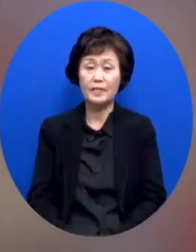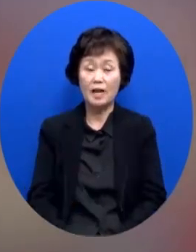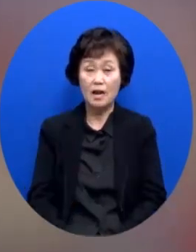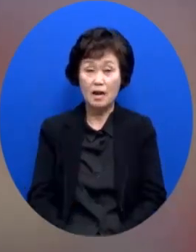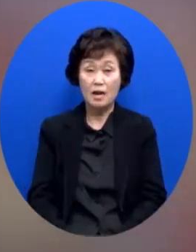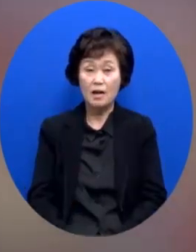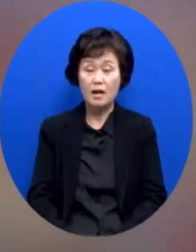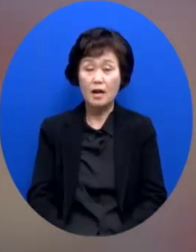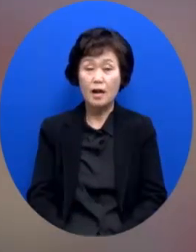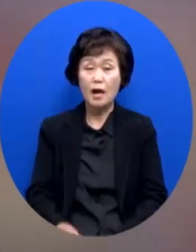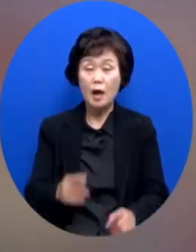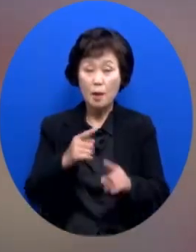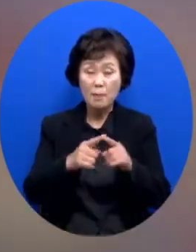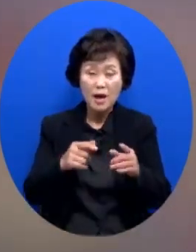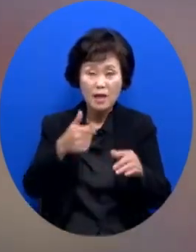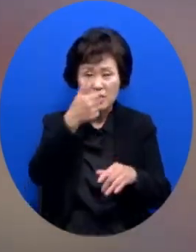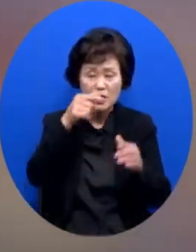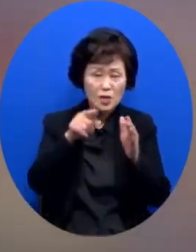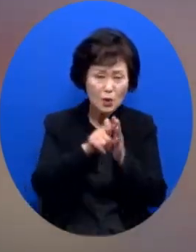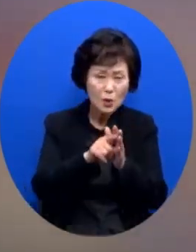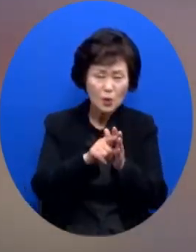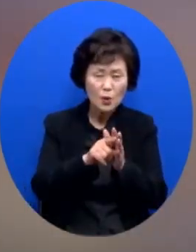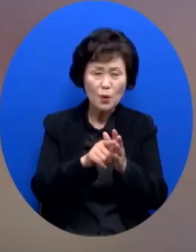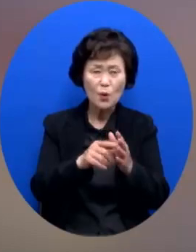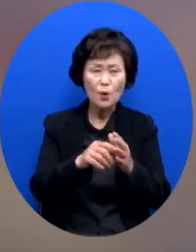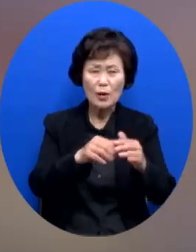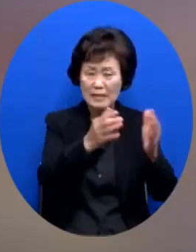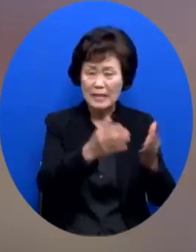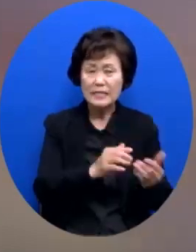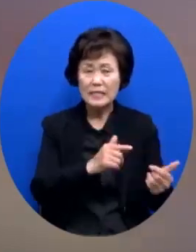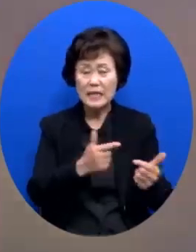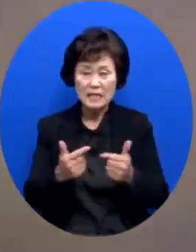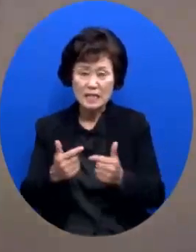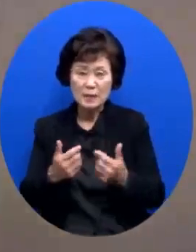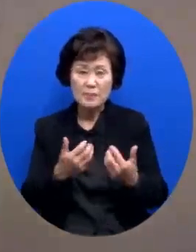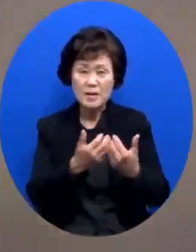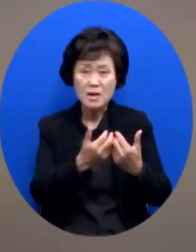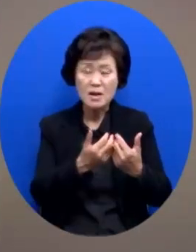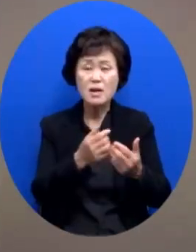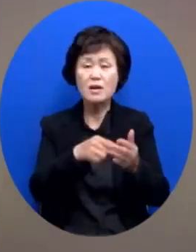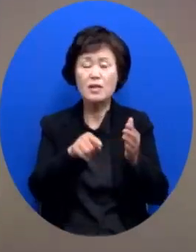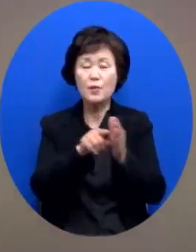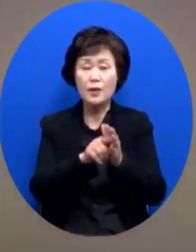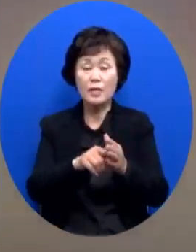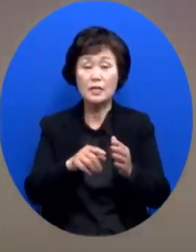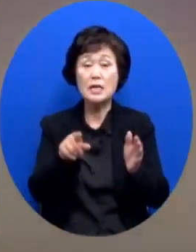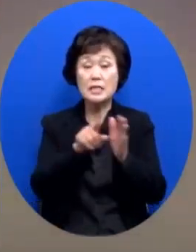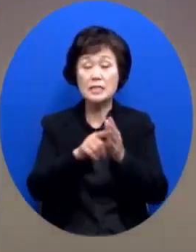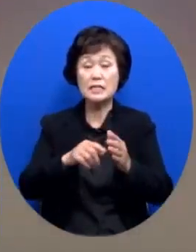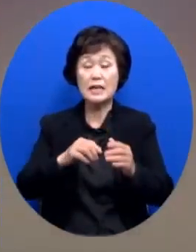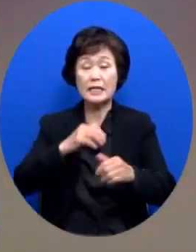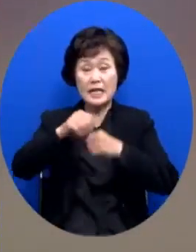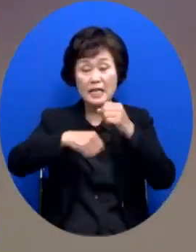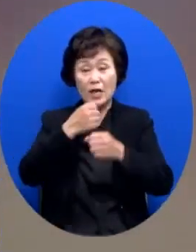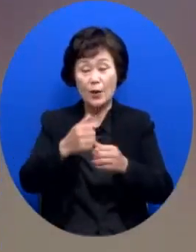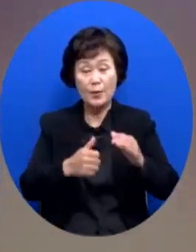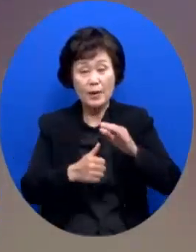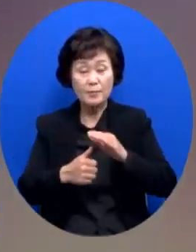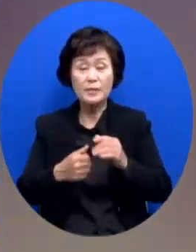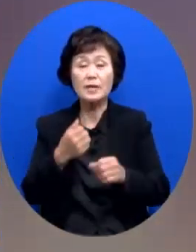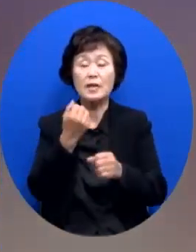주최 측은 반기독교 세력과의 영적 전쟁을 회피해서는 안 된다며 신앙의 자유를 억압하고 다수를